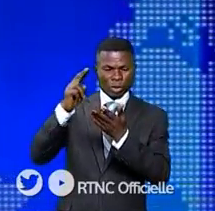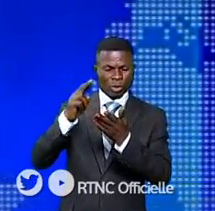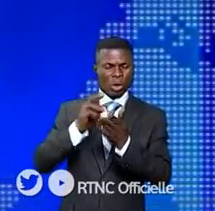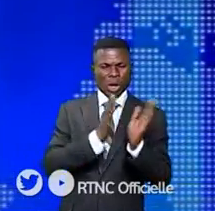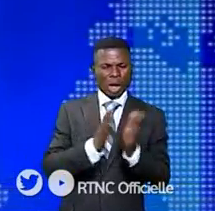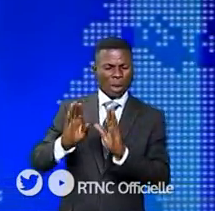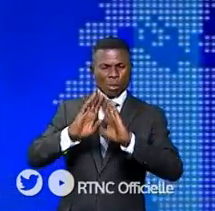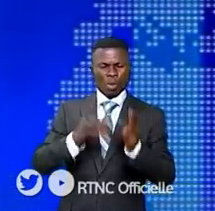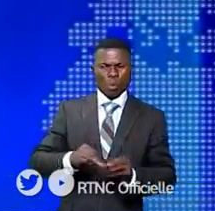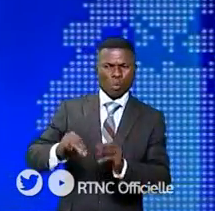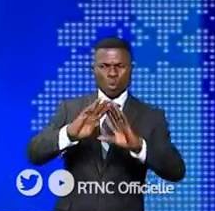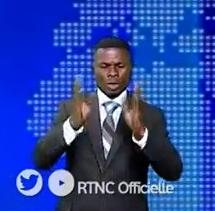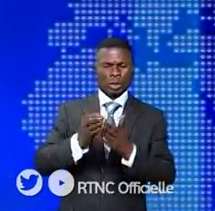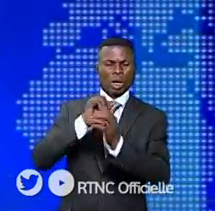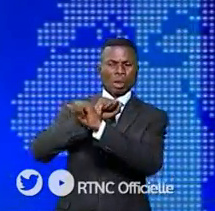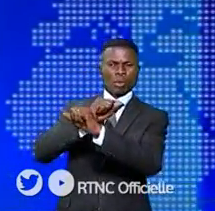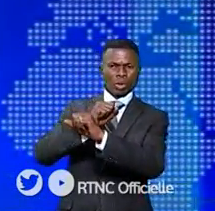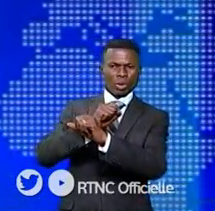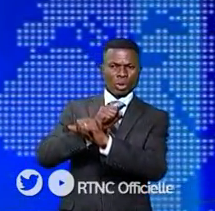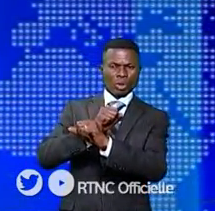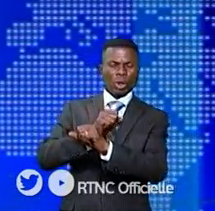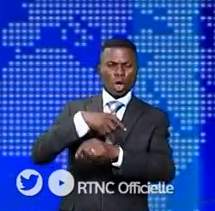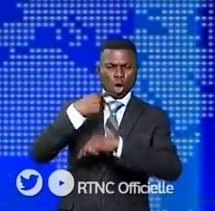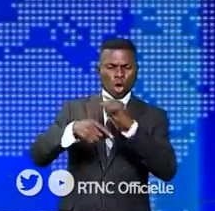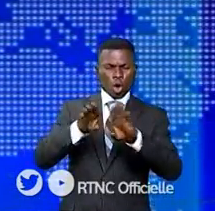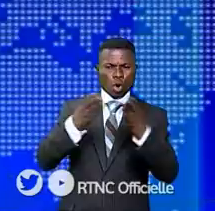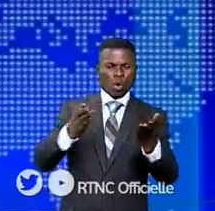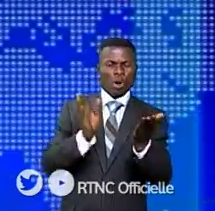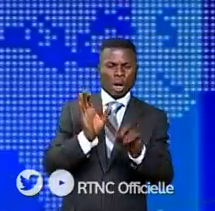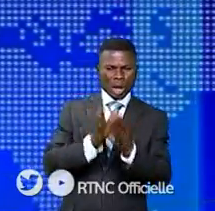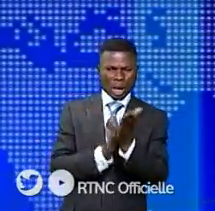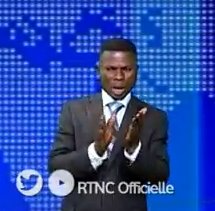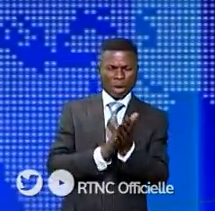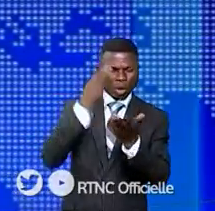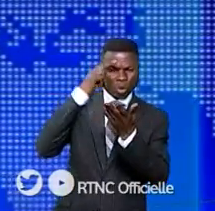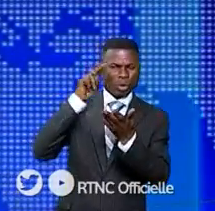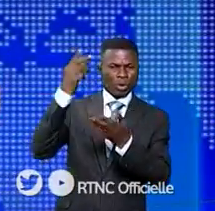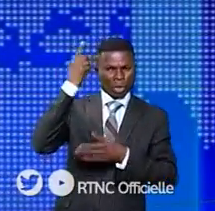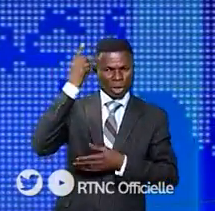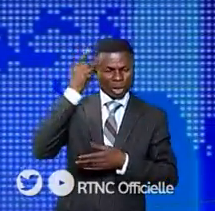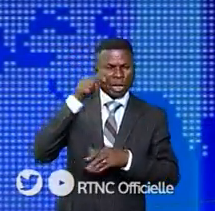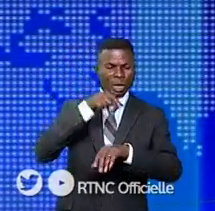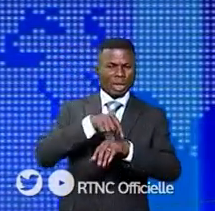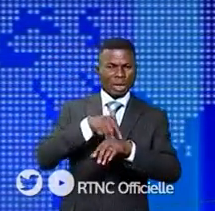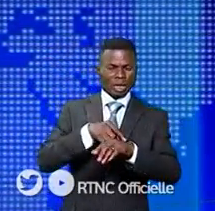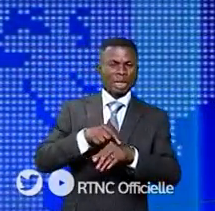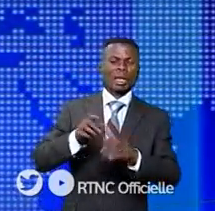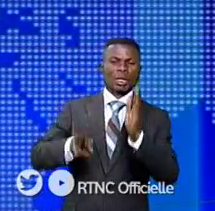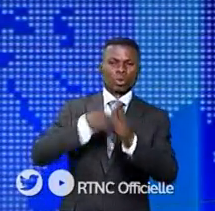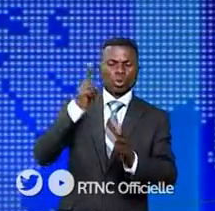les mesures nécessaires pour programmer une reprise effective des enseignements au sein de l'UNIKIN à partir de ce